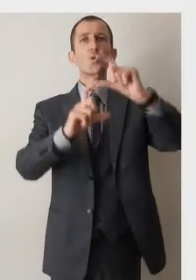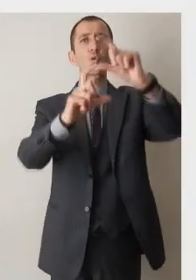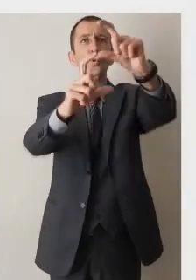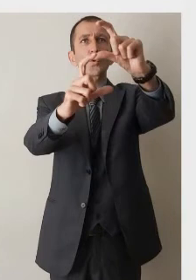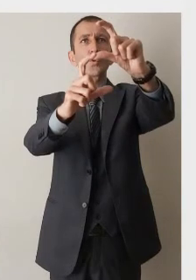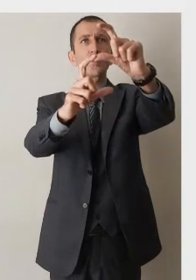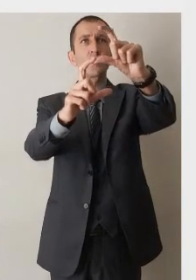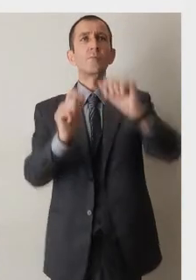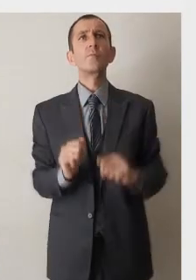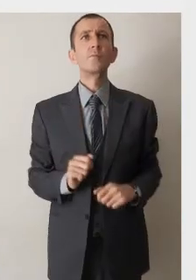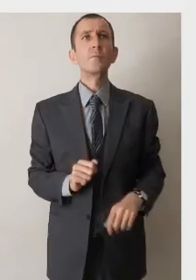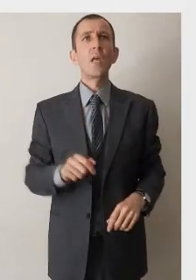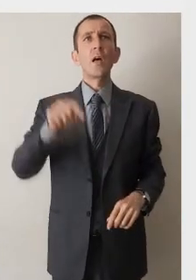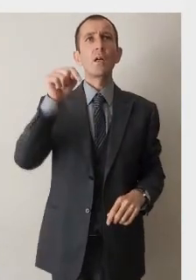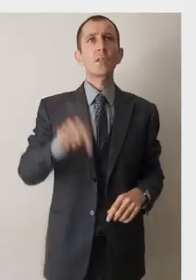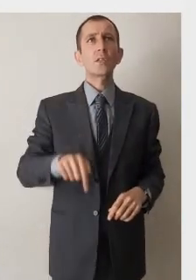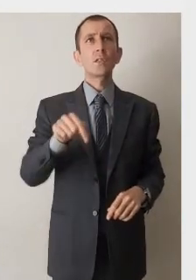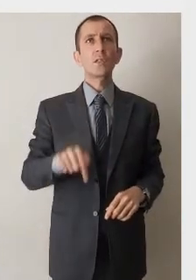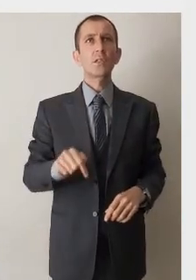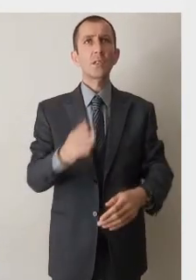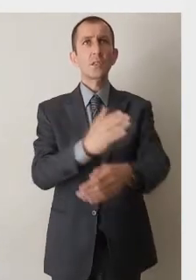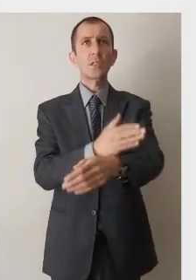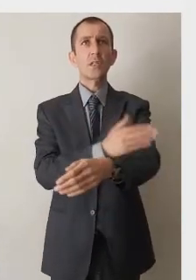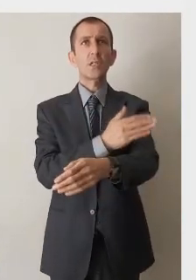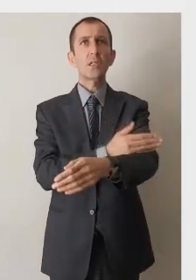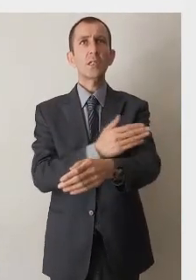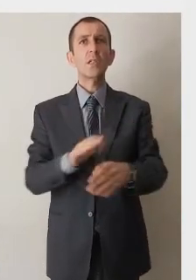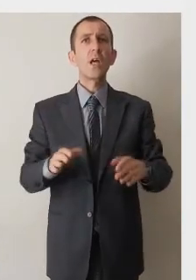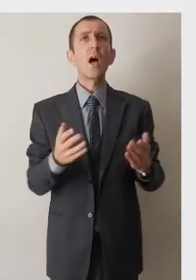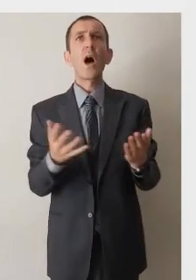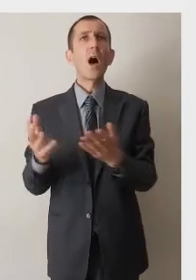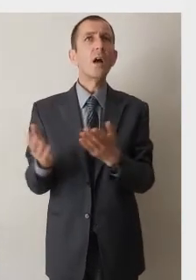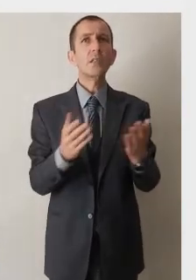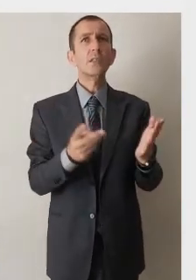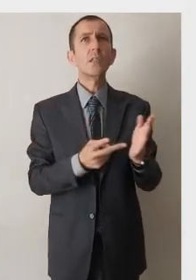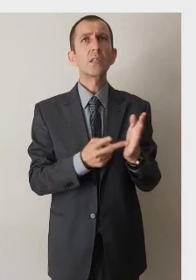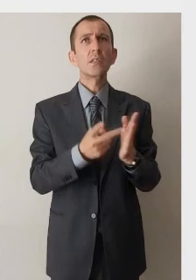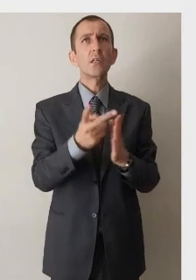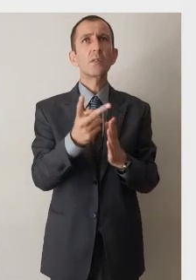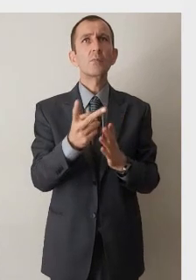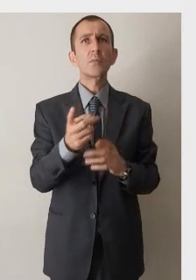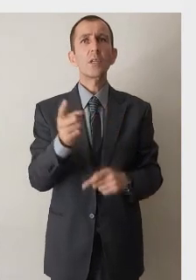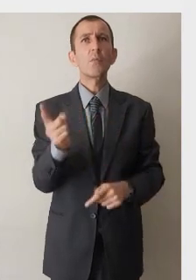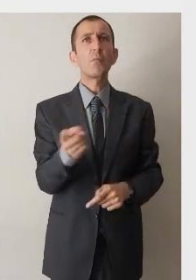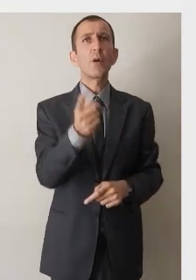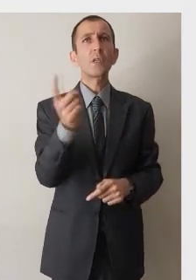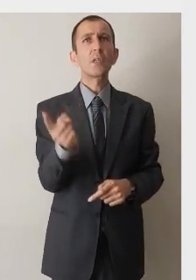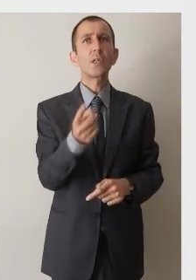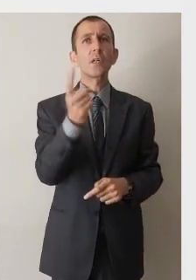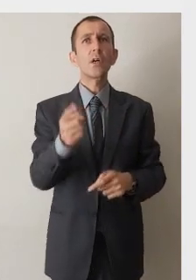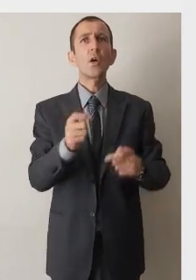Hangisinde tarımda makine kullanımı daha zordur? Tarımda makine kullanımı düz alanlarda kolay iken